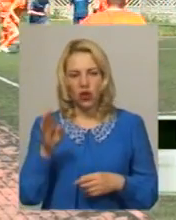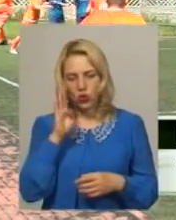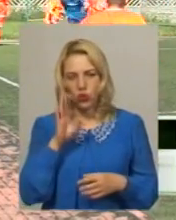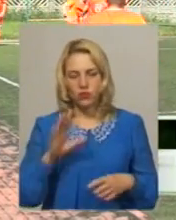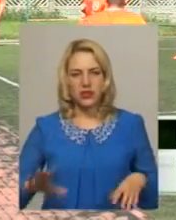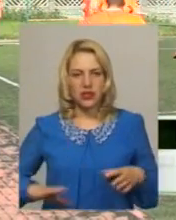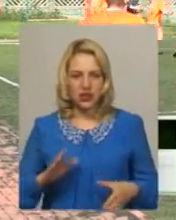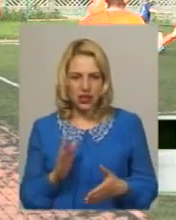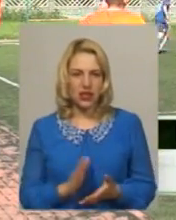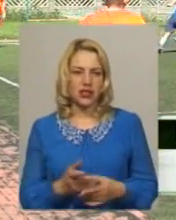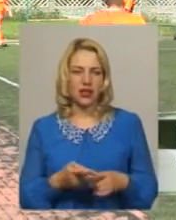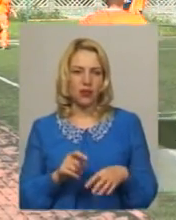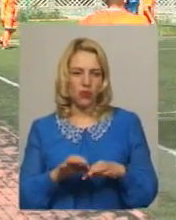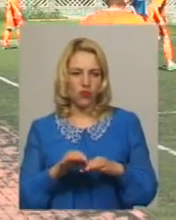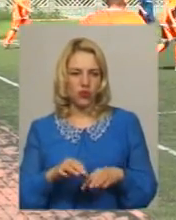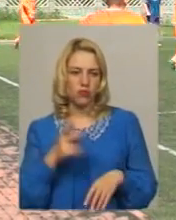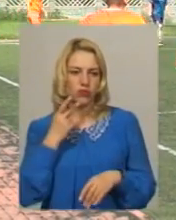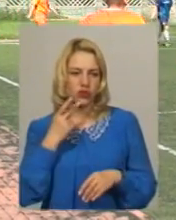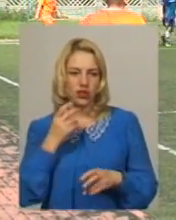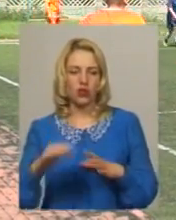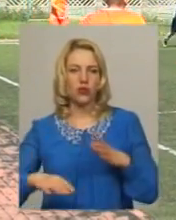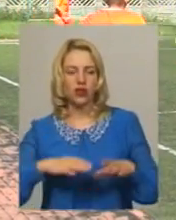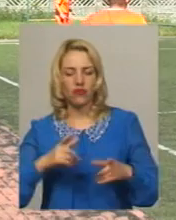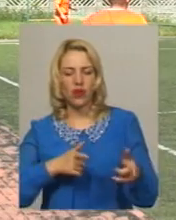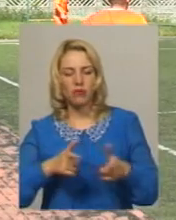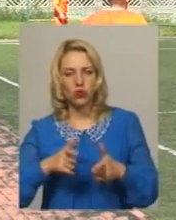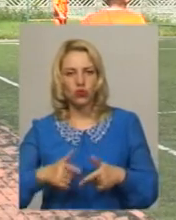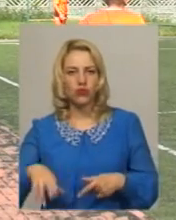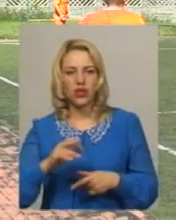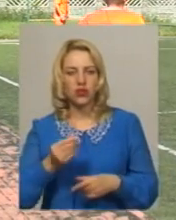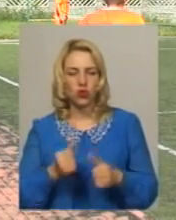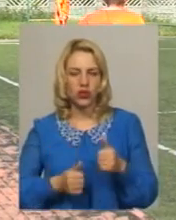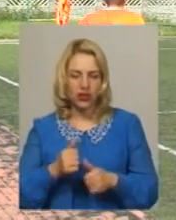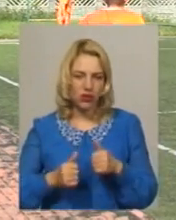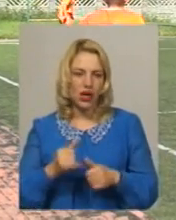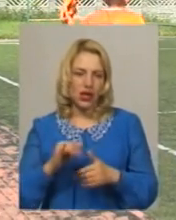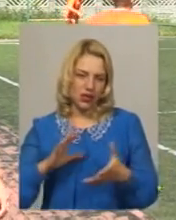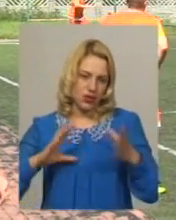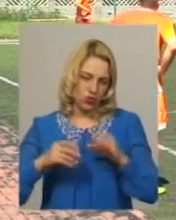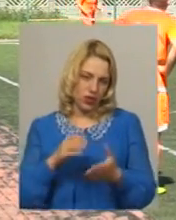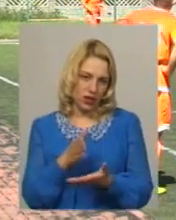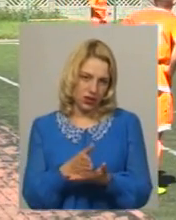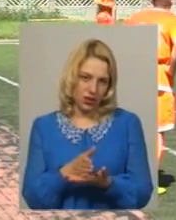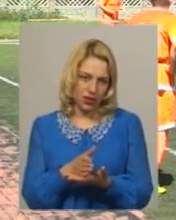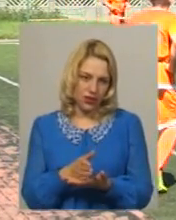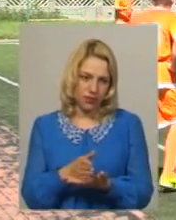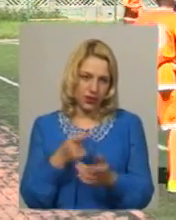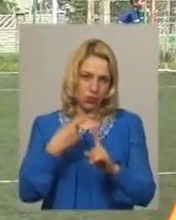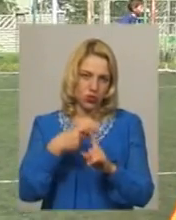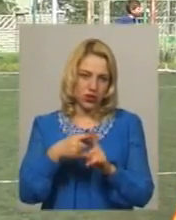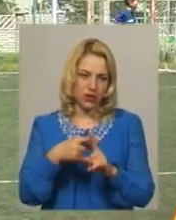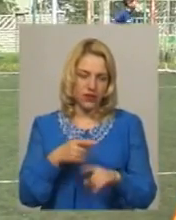тренер є, тобто проводимо постійно і тренування, підготовки до ігор, і відповідно і результат теж